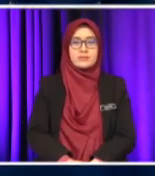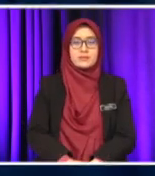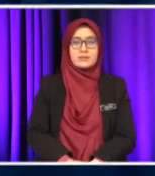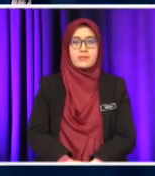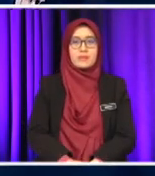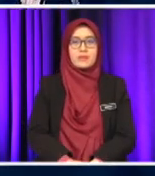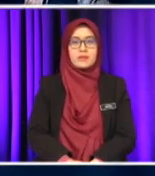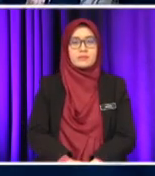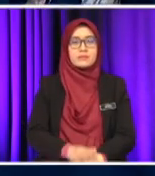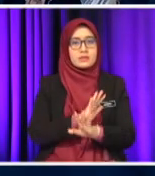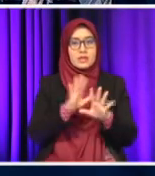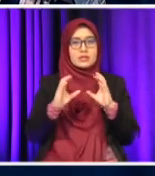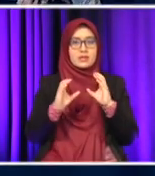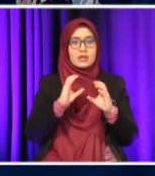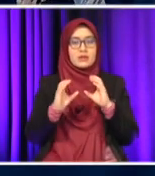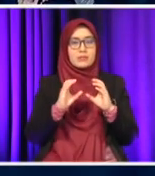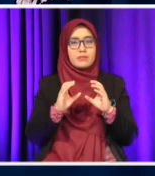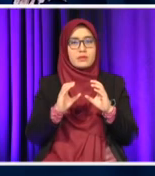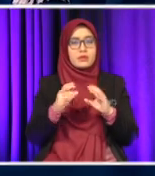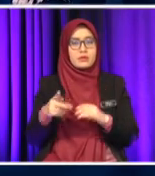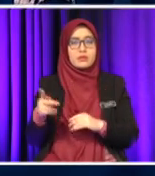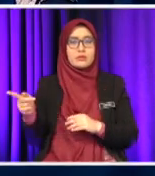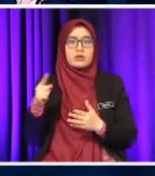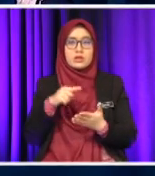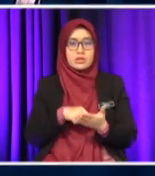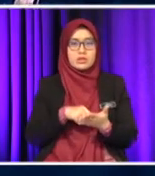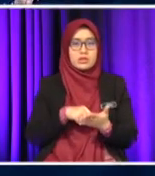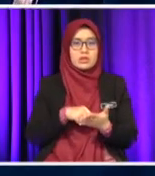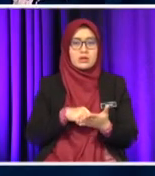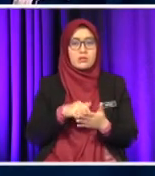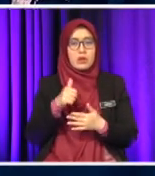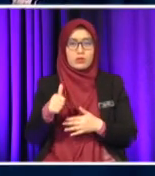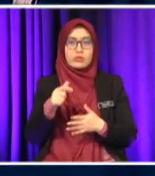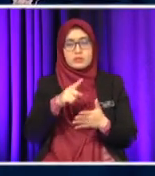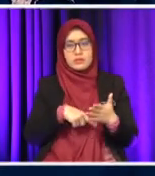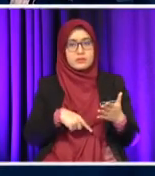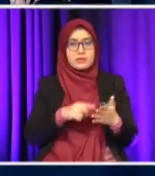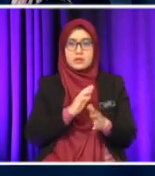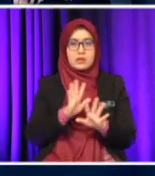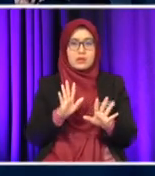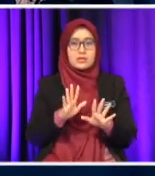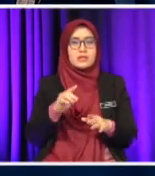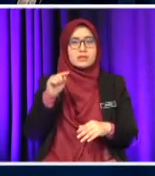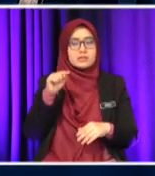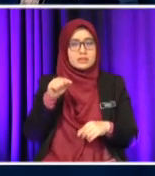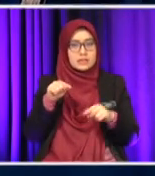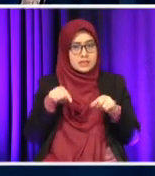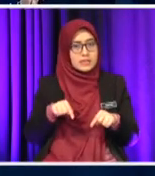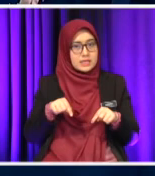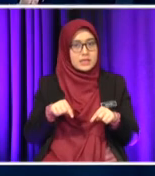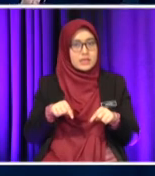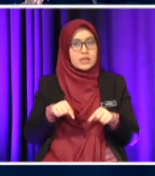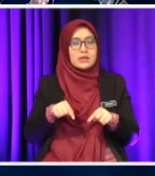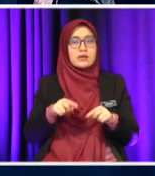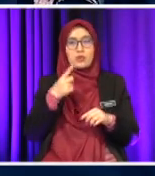canggih itu tadi Saya enggak produk gitu cantik menarik tapi kita iklankan lebih kepada fungsinya ada orang